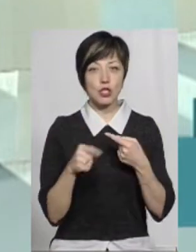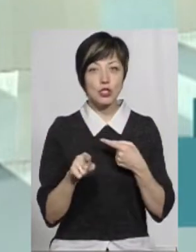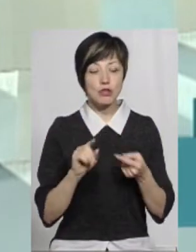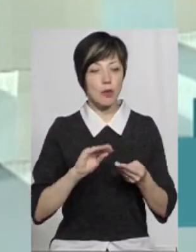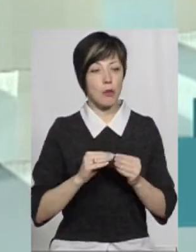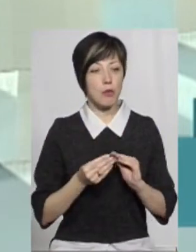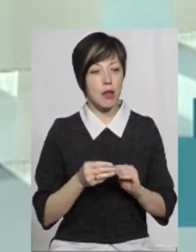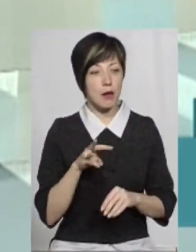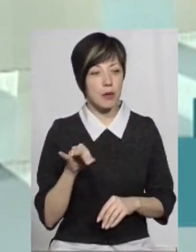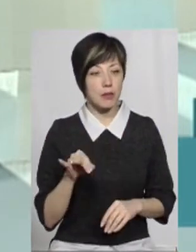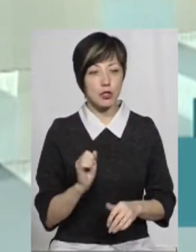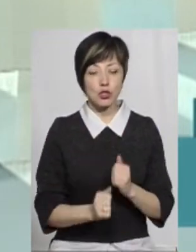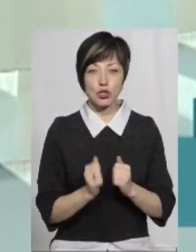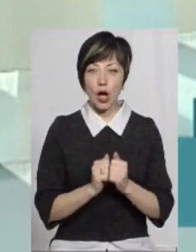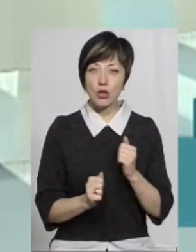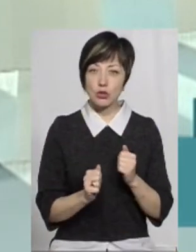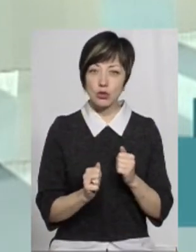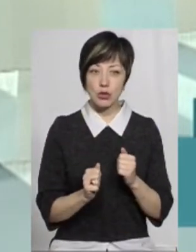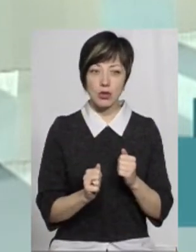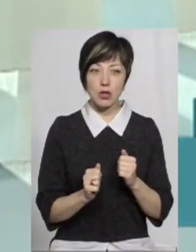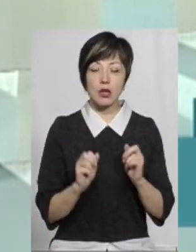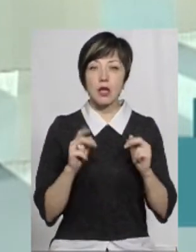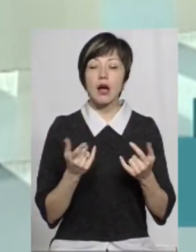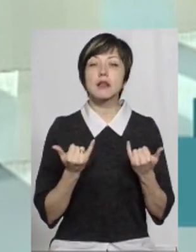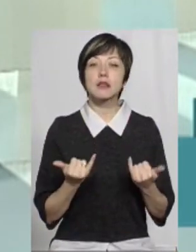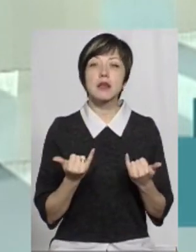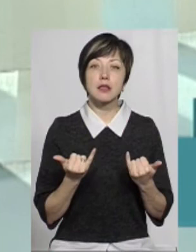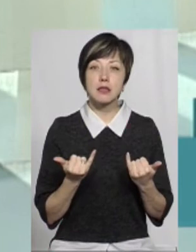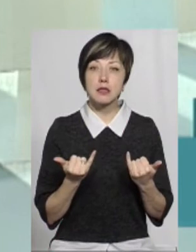іншими проблемами. І часто, як зараз